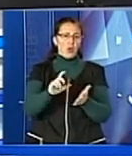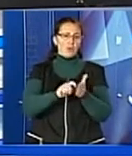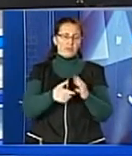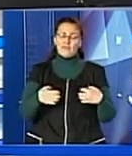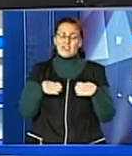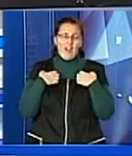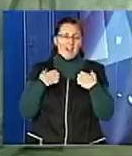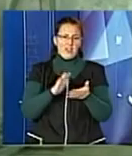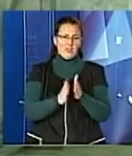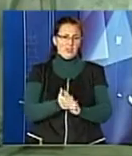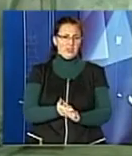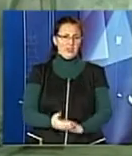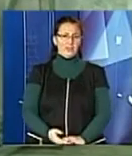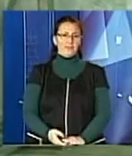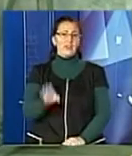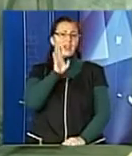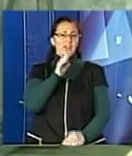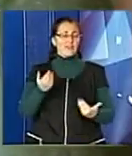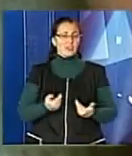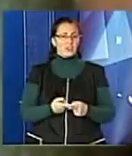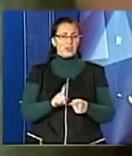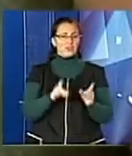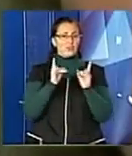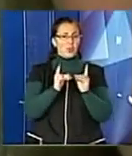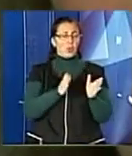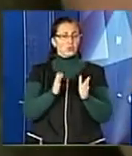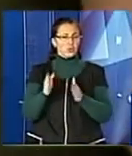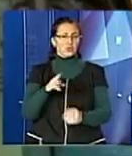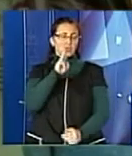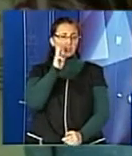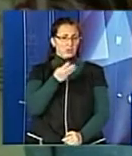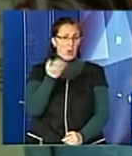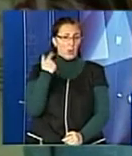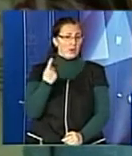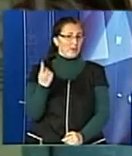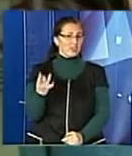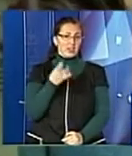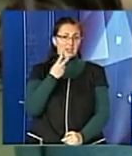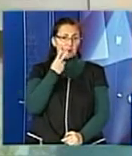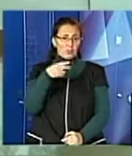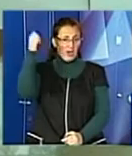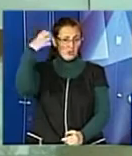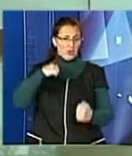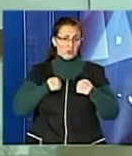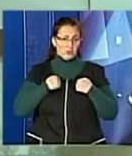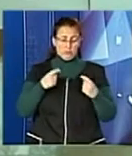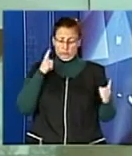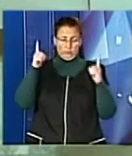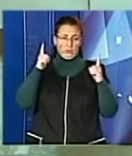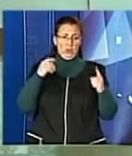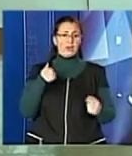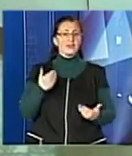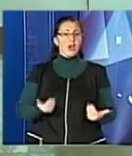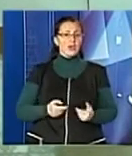стані. Устина живе в цьому гуртожитку вже 3 роки. Розповідає, коли вперше побачила душ, була шокована. Я живу тут з сестрою,